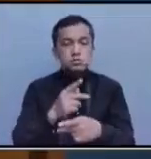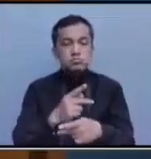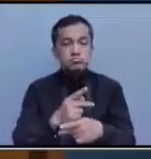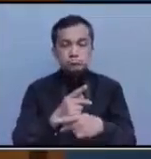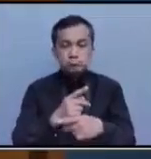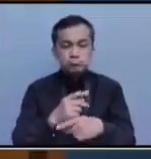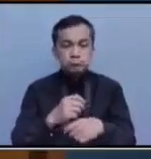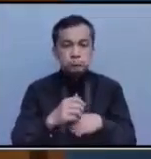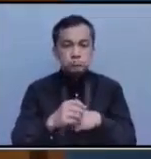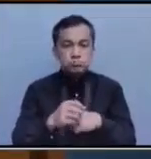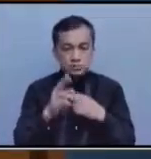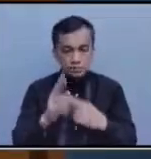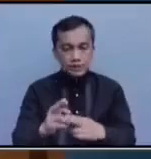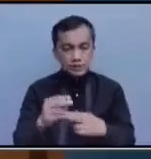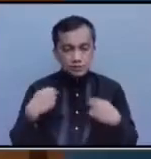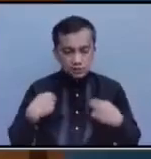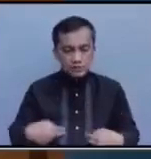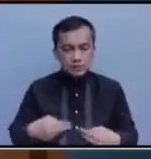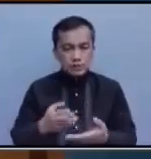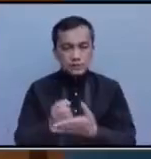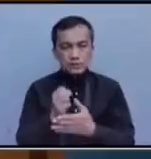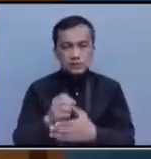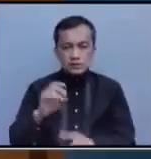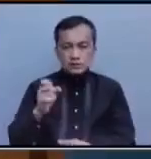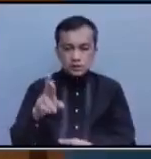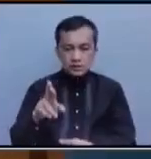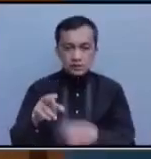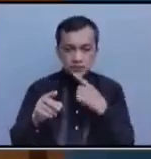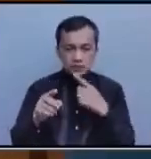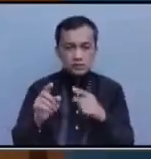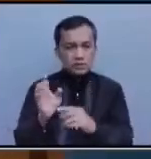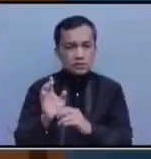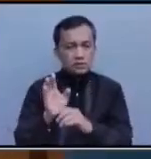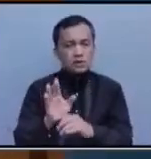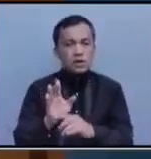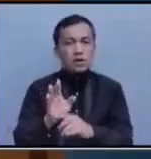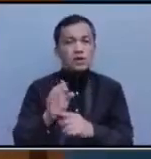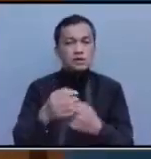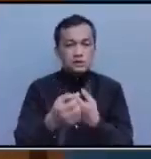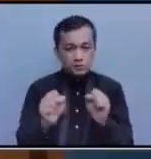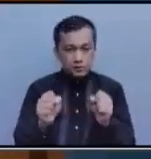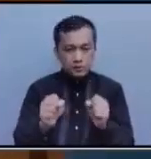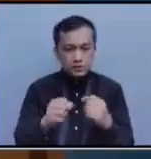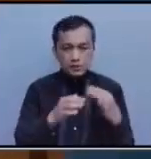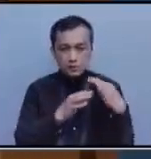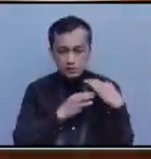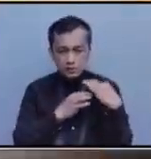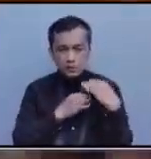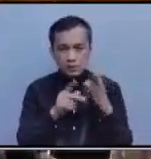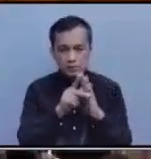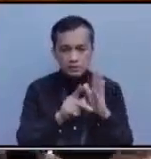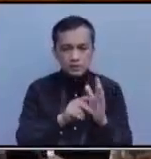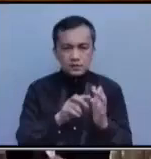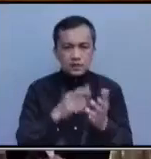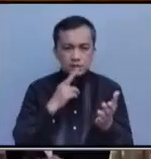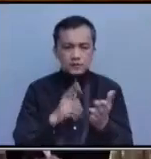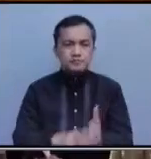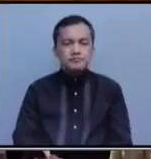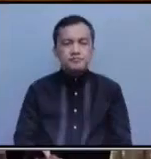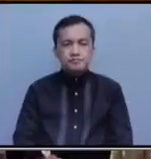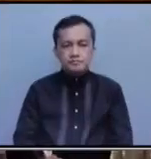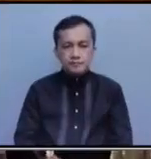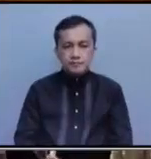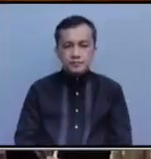from CHR that they will assist in the safety, accountability, and policy reforms. Sumalang din sa plenary debates